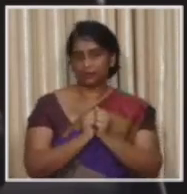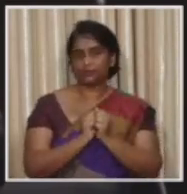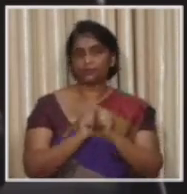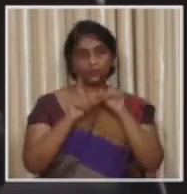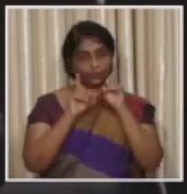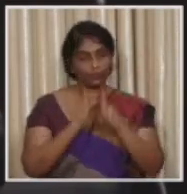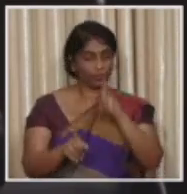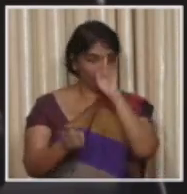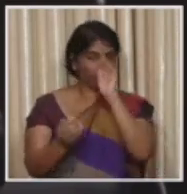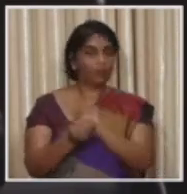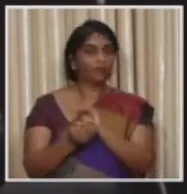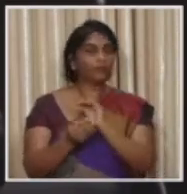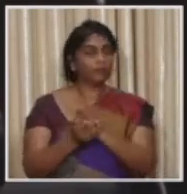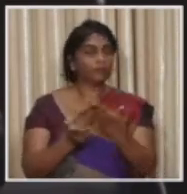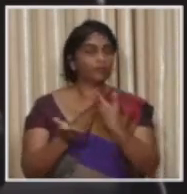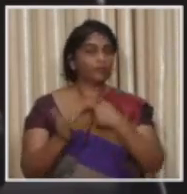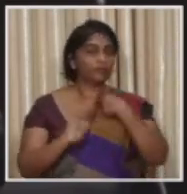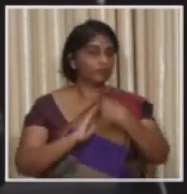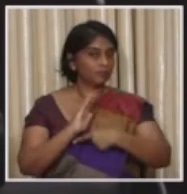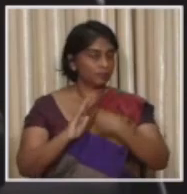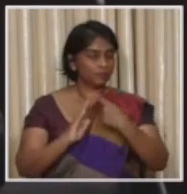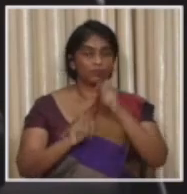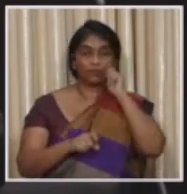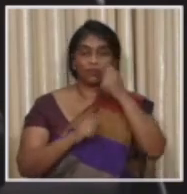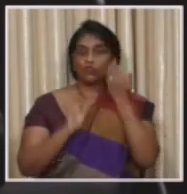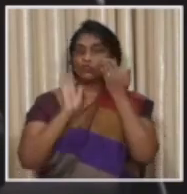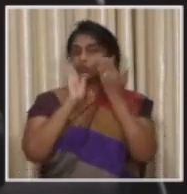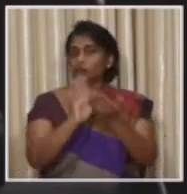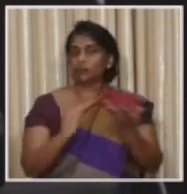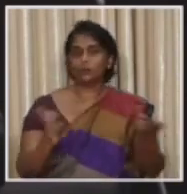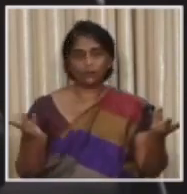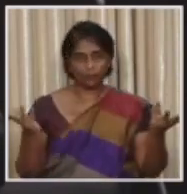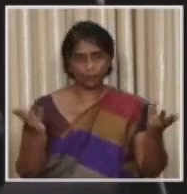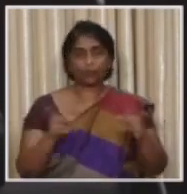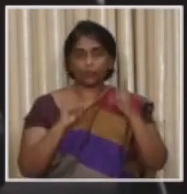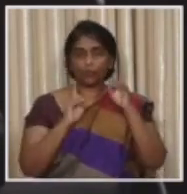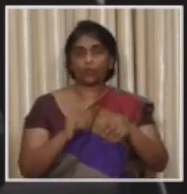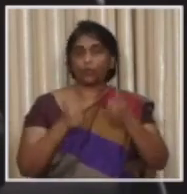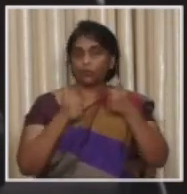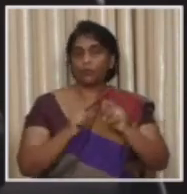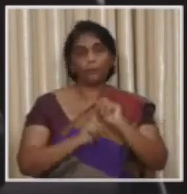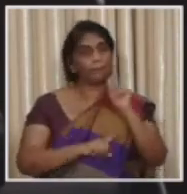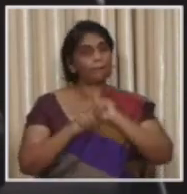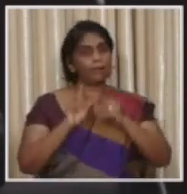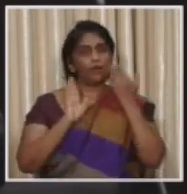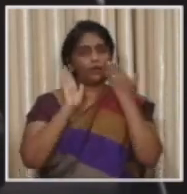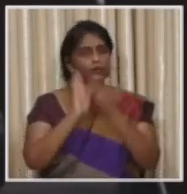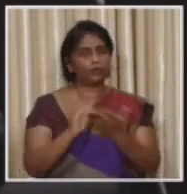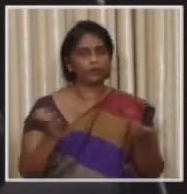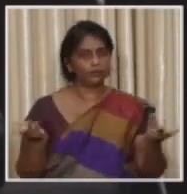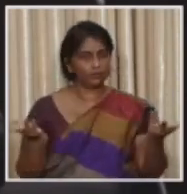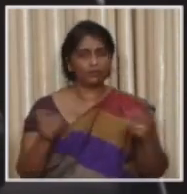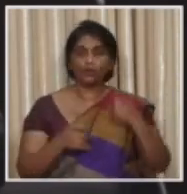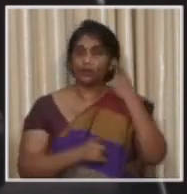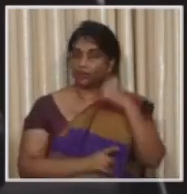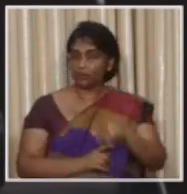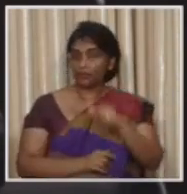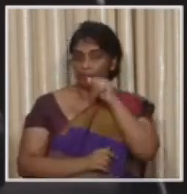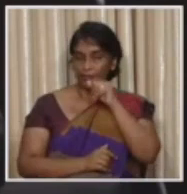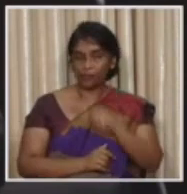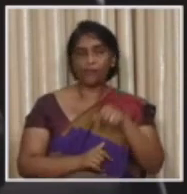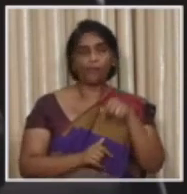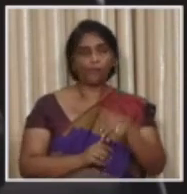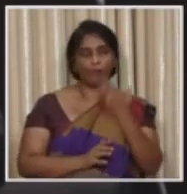ඒව රැකගන්නේ කවුද? ඒව රැකගෙන රටේ ජනතාවට දෙන ආදර්ශය මොකක්ද? මේ උත්තරීතර පාර්ලිමේන්තුවේ දෙන ආදර්ශය මොකක්ද? ඒ නිසා පැහැදිලිව